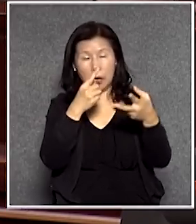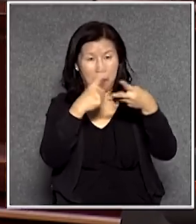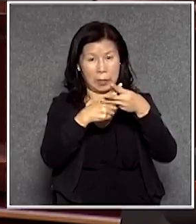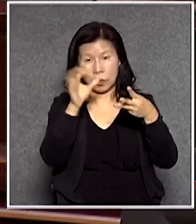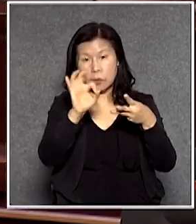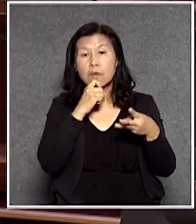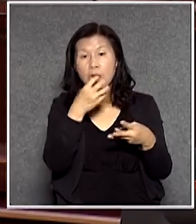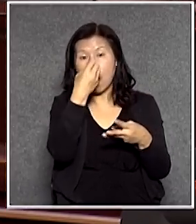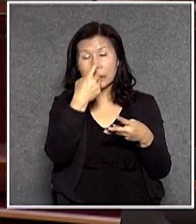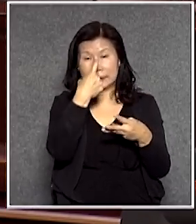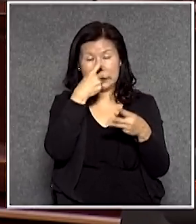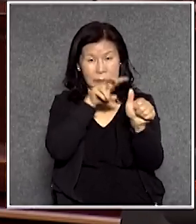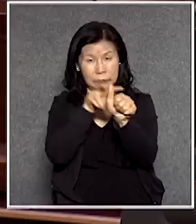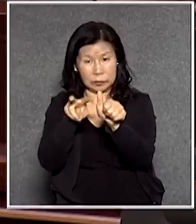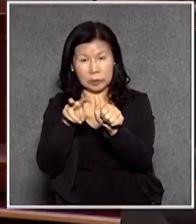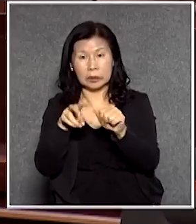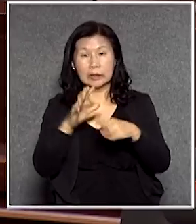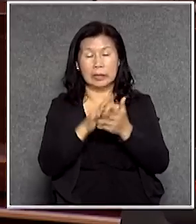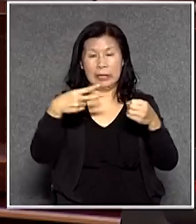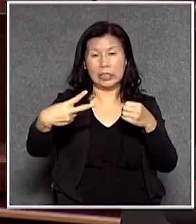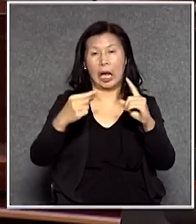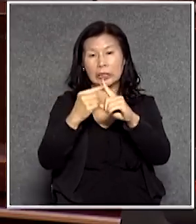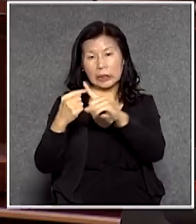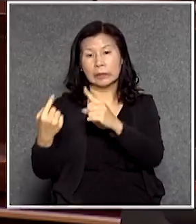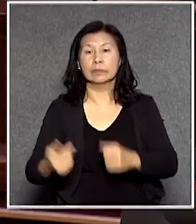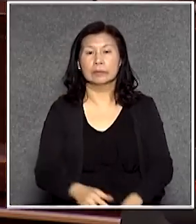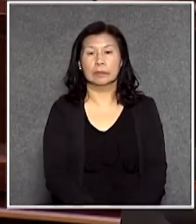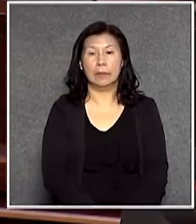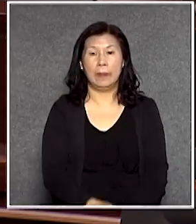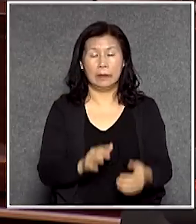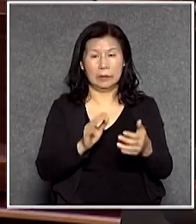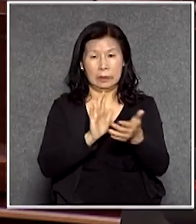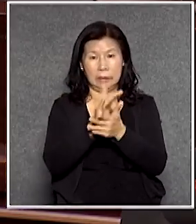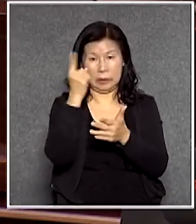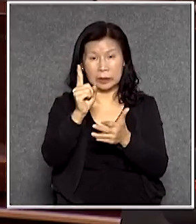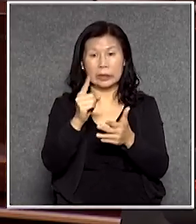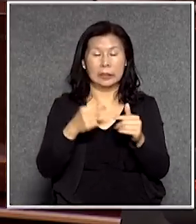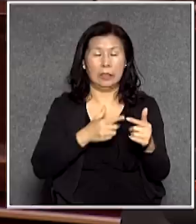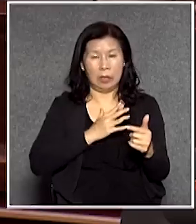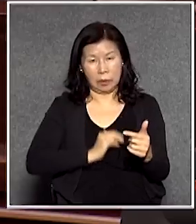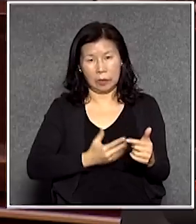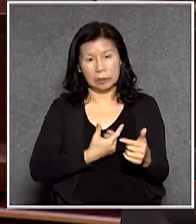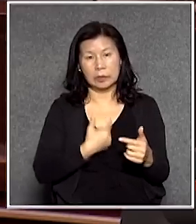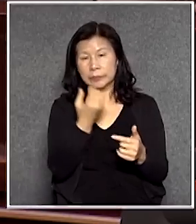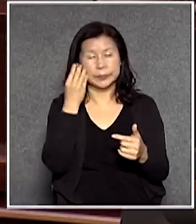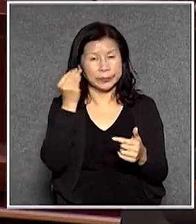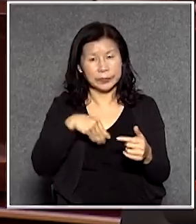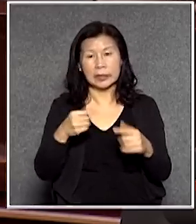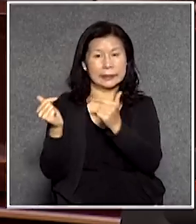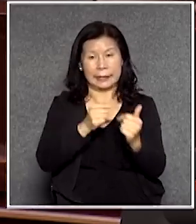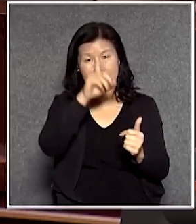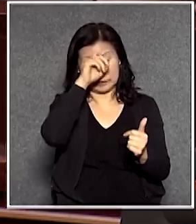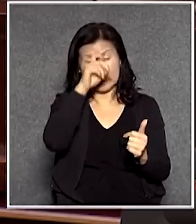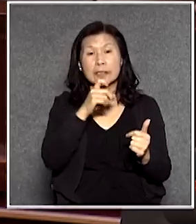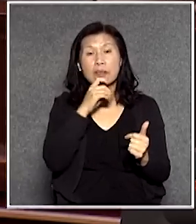港人在英國統治之下是二等公民。百年屈辱仍然歷歷在目，對今日有青